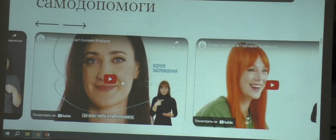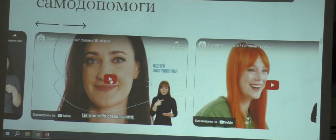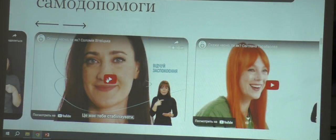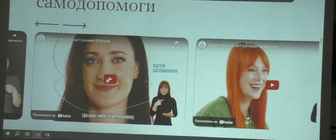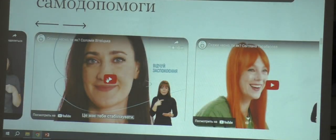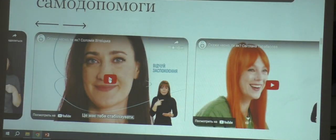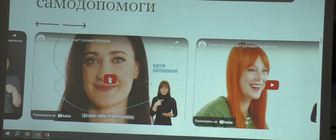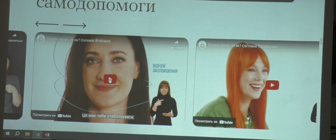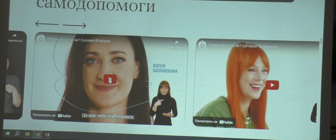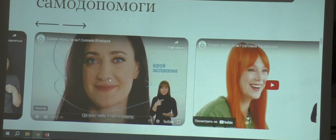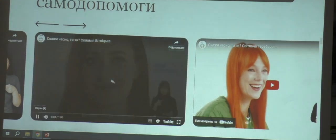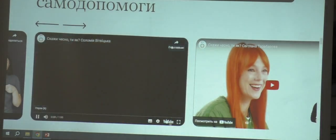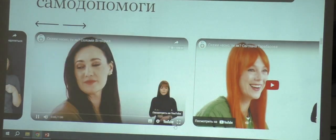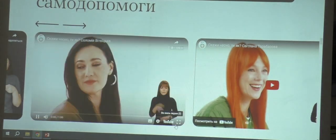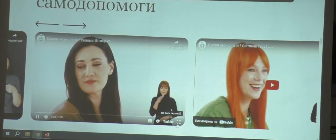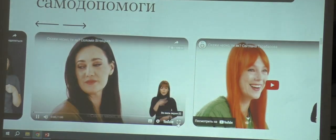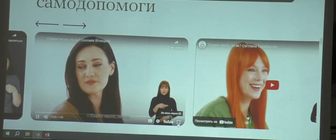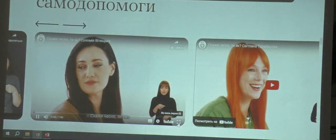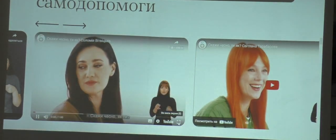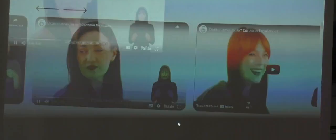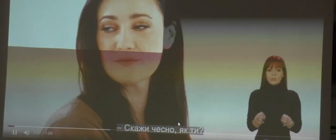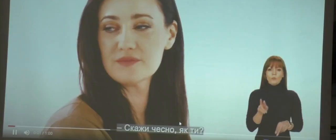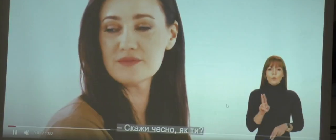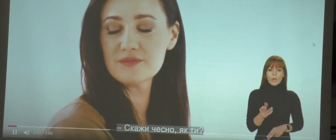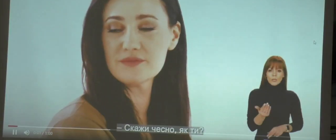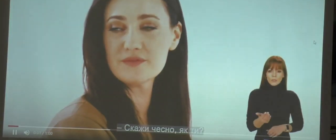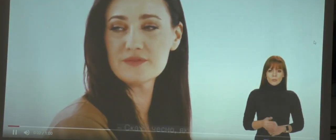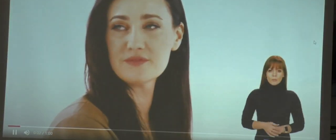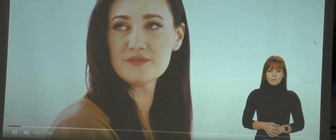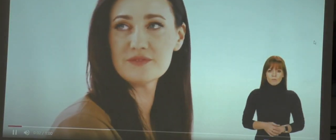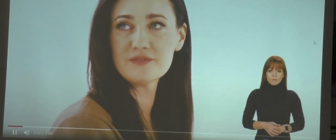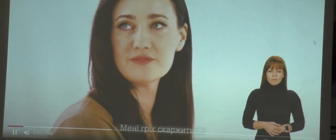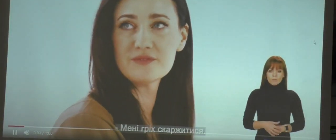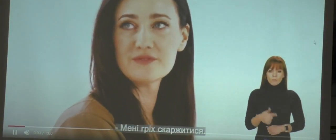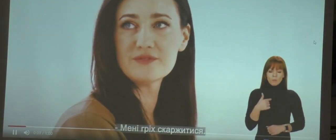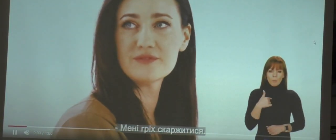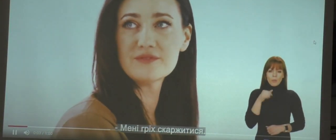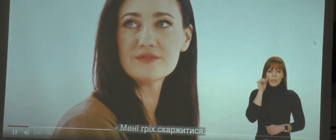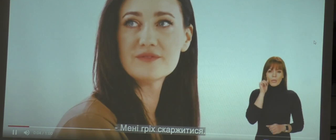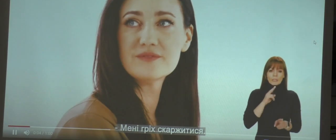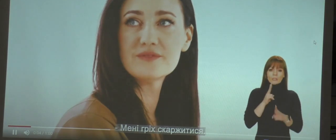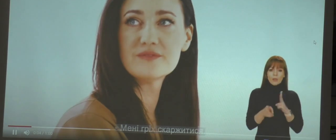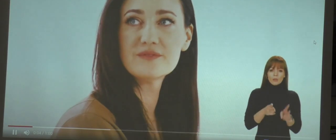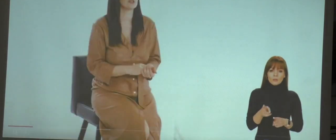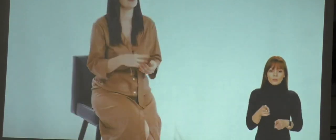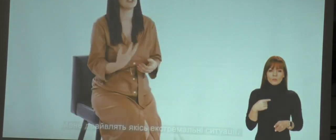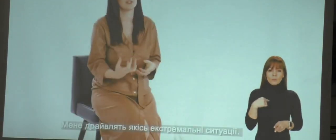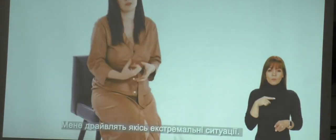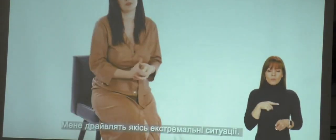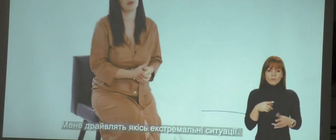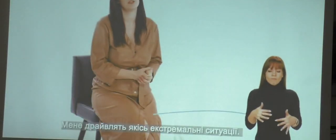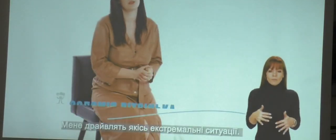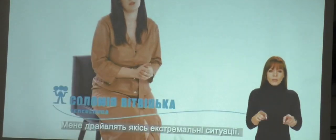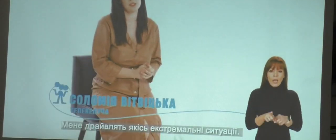наприклад, так, зірки телебачення, телеведучі. Як ти? Мені гріх скаржитися. Мене драйвлять